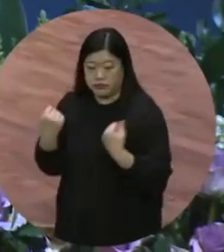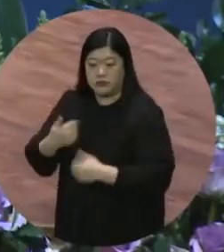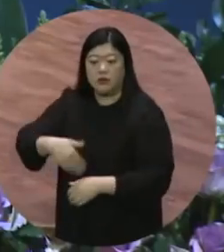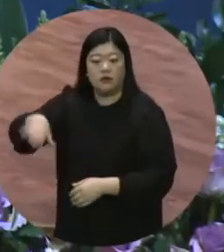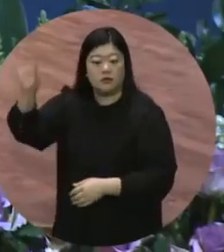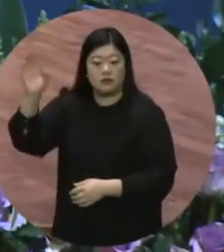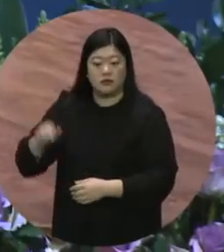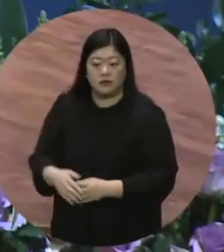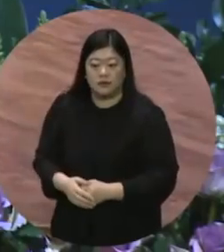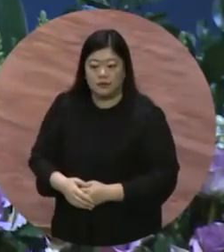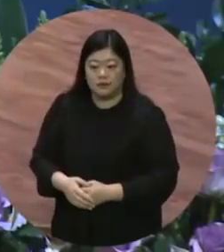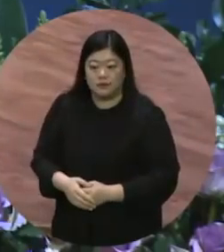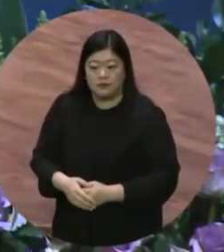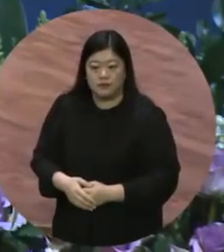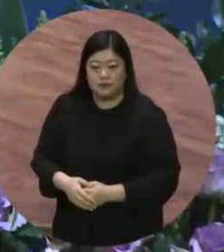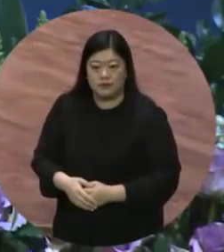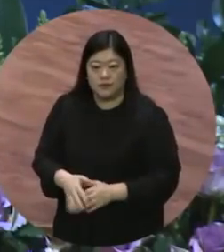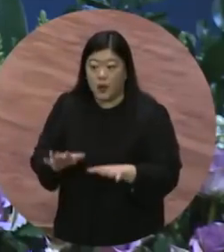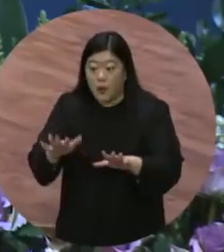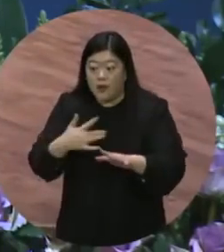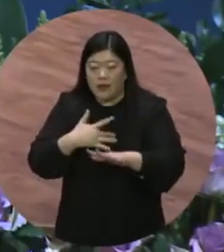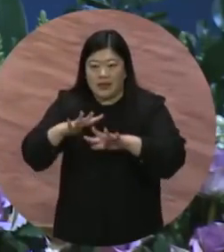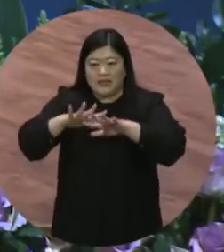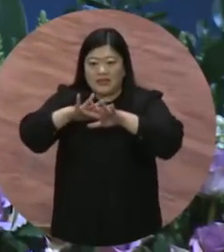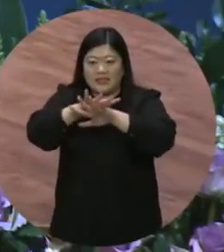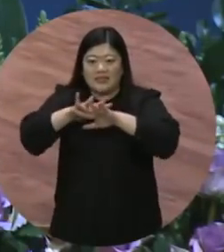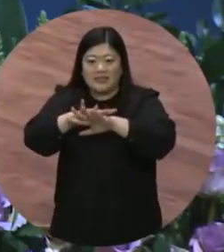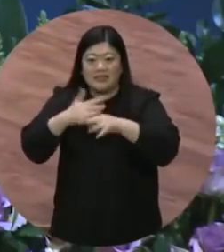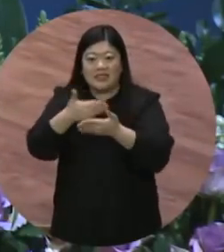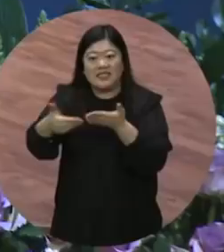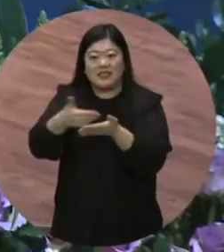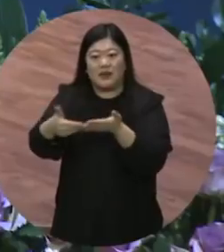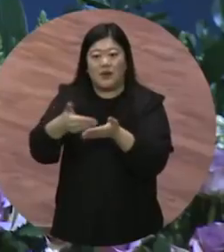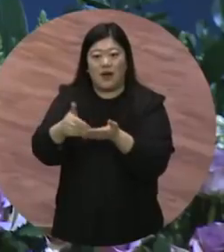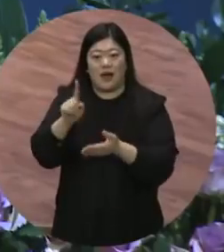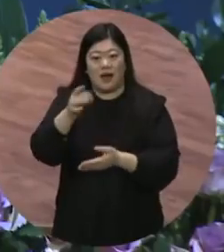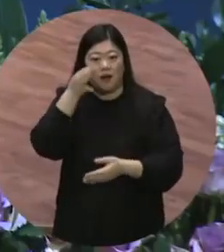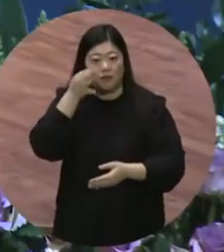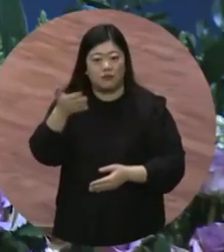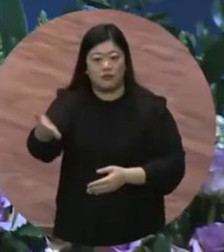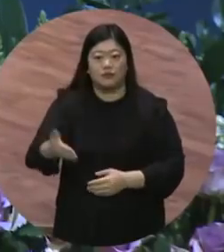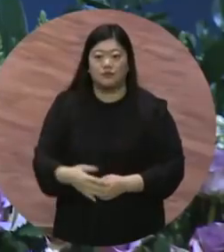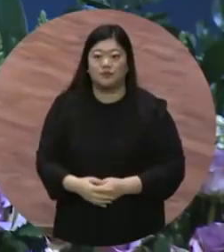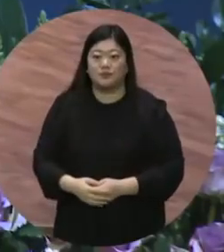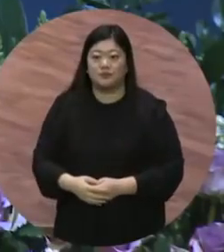자, 오늘 우리가 지도 하나를 볼 겁니다. 첫 번째 지도를 한번 보여주시겠어요?